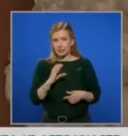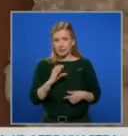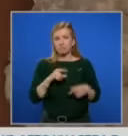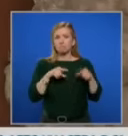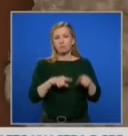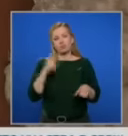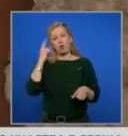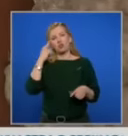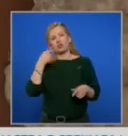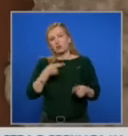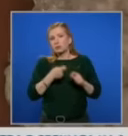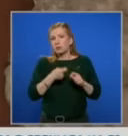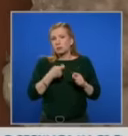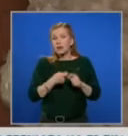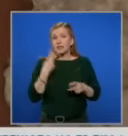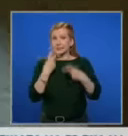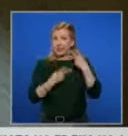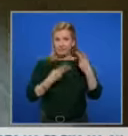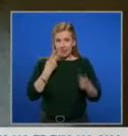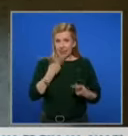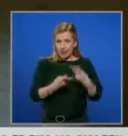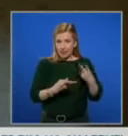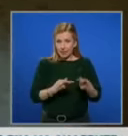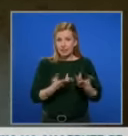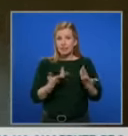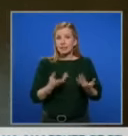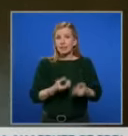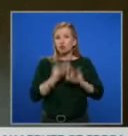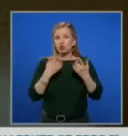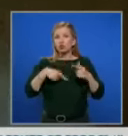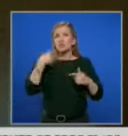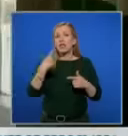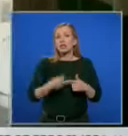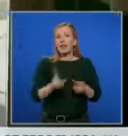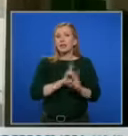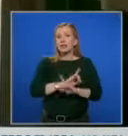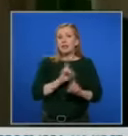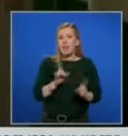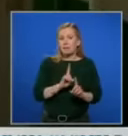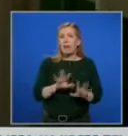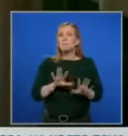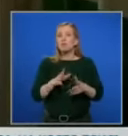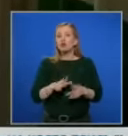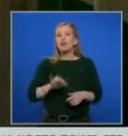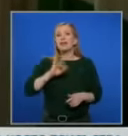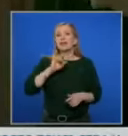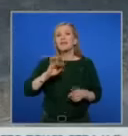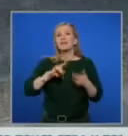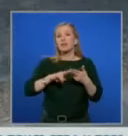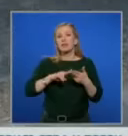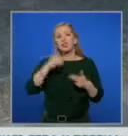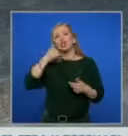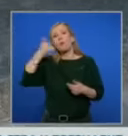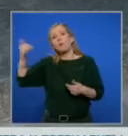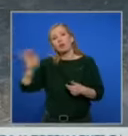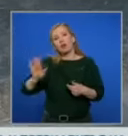полицай Румен Тонев. Свидетели на събитията от следващите минути няма. Според разследващите, най-вероятно Иван Владимиров позвонил на Румен Тонев, за да